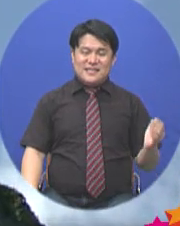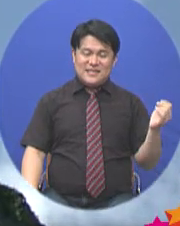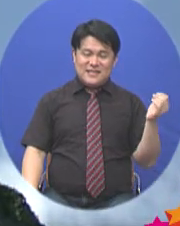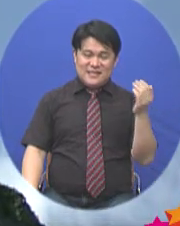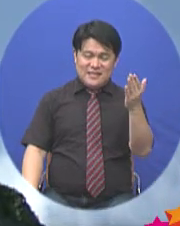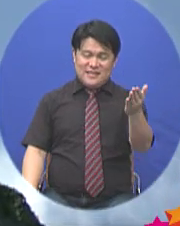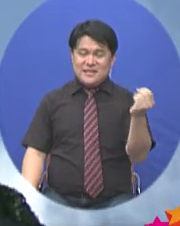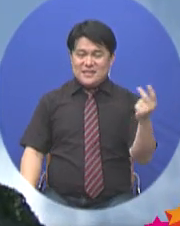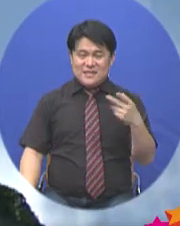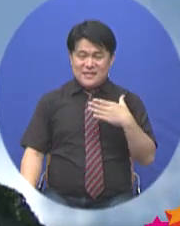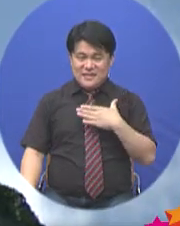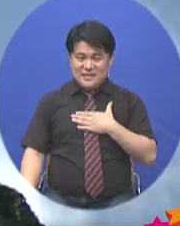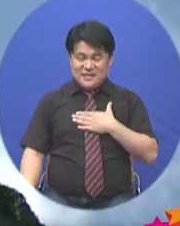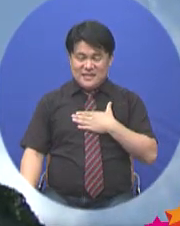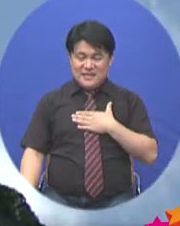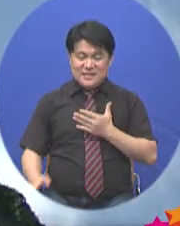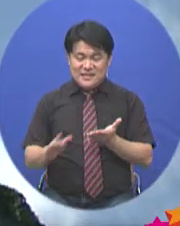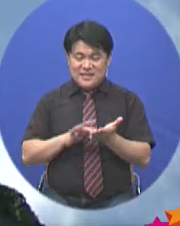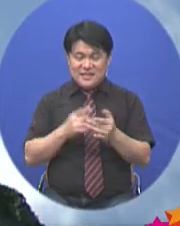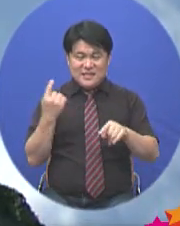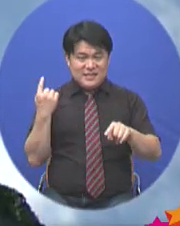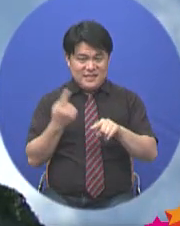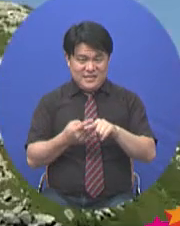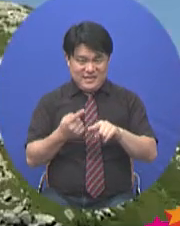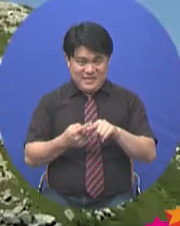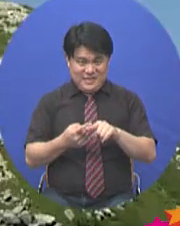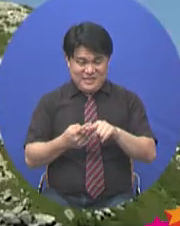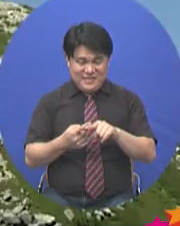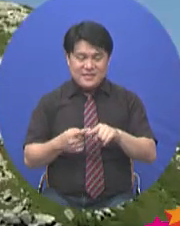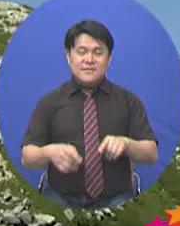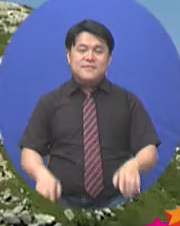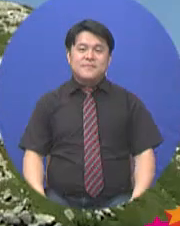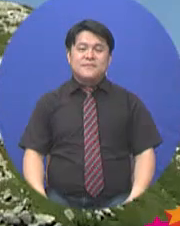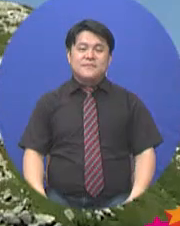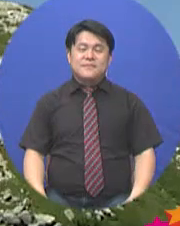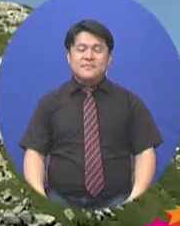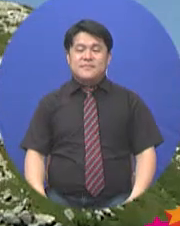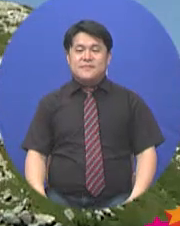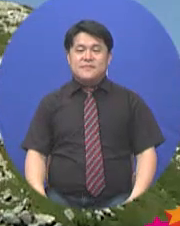자네와 난 보약 같은 친구야.